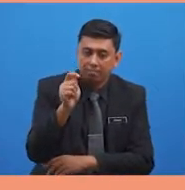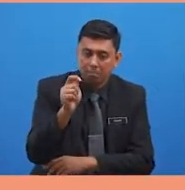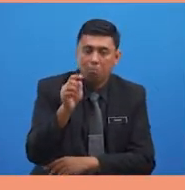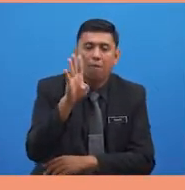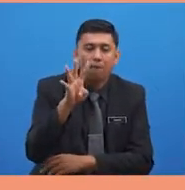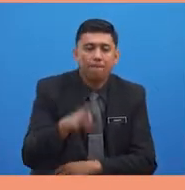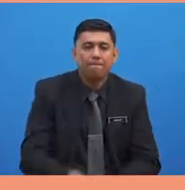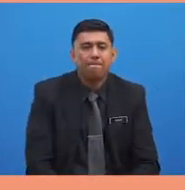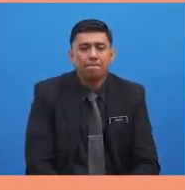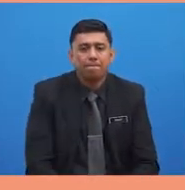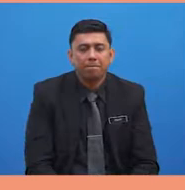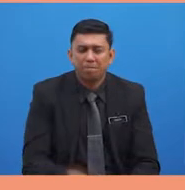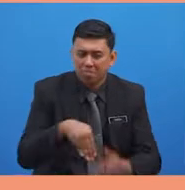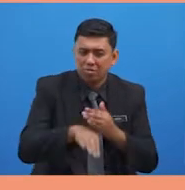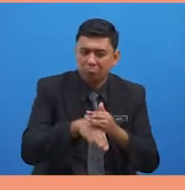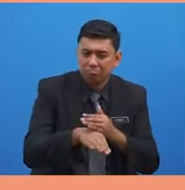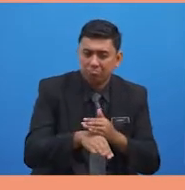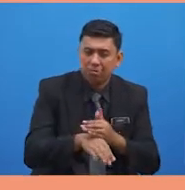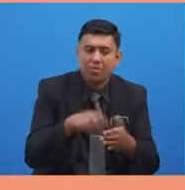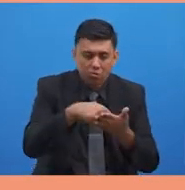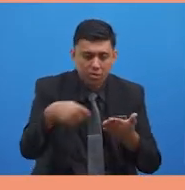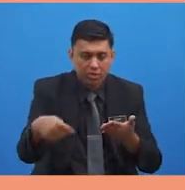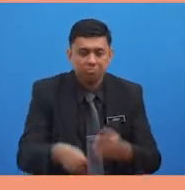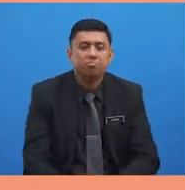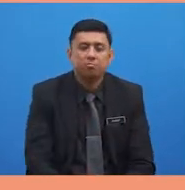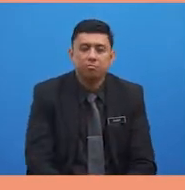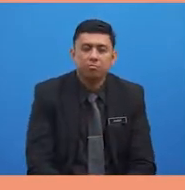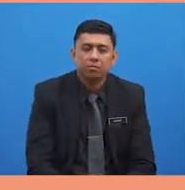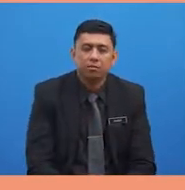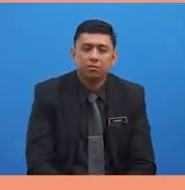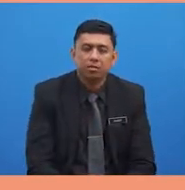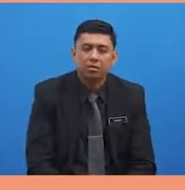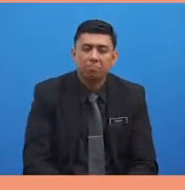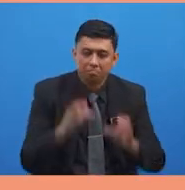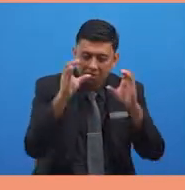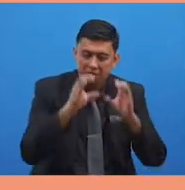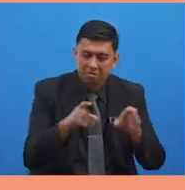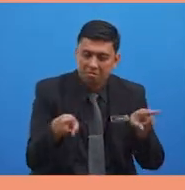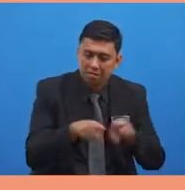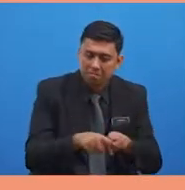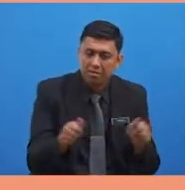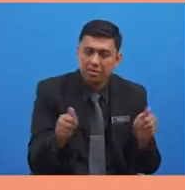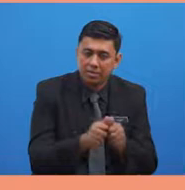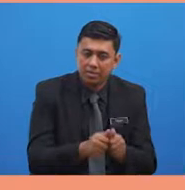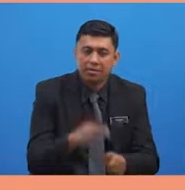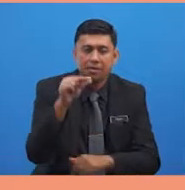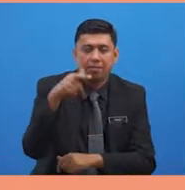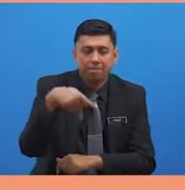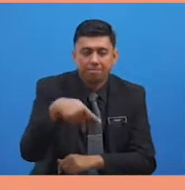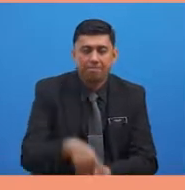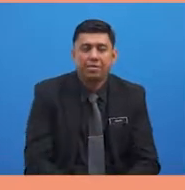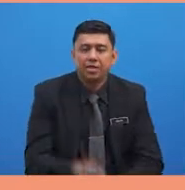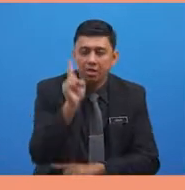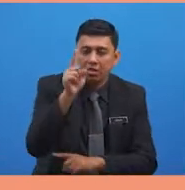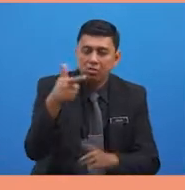atribut bagi form ini dengan menuliskan method sama dengan get dan diikuti